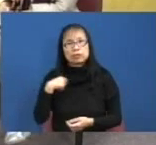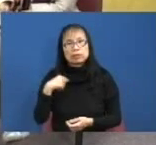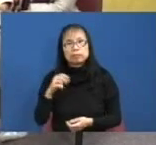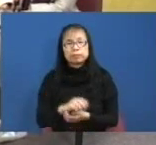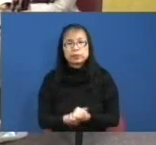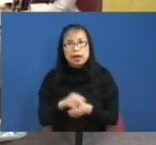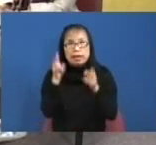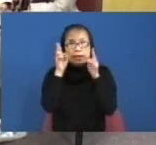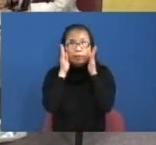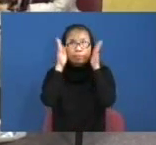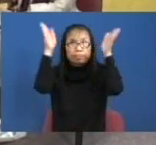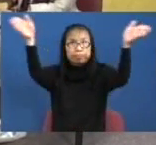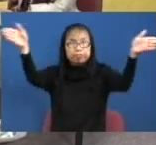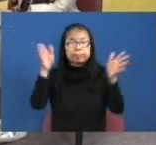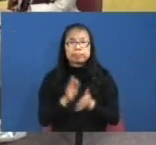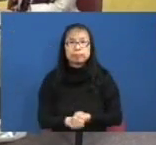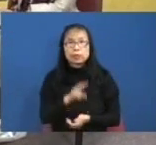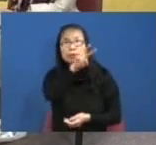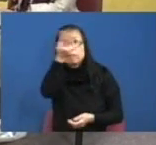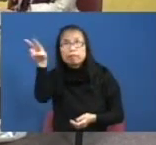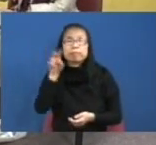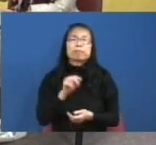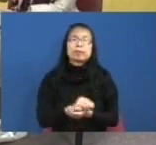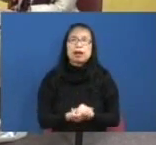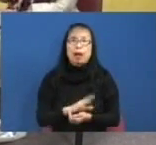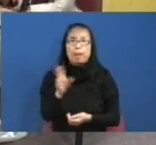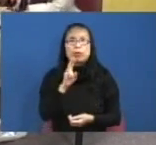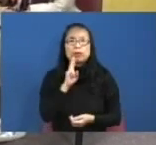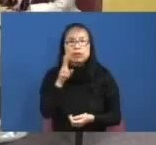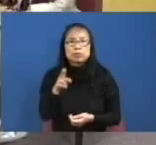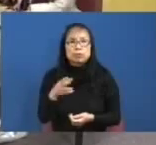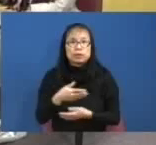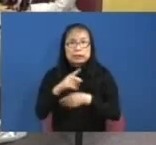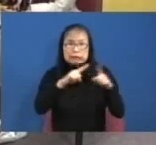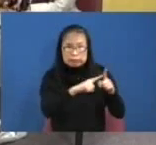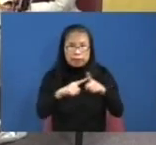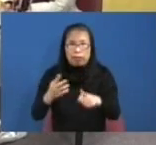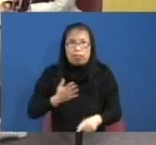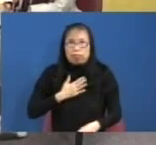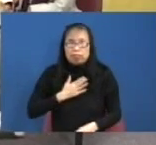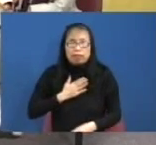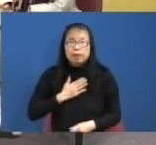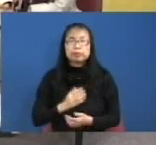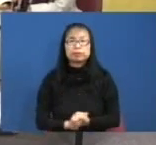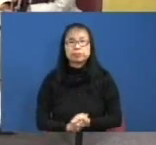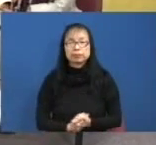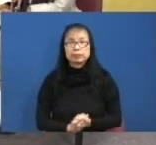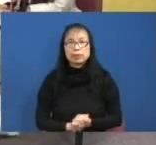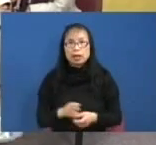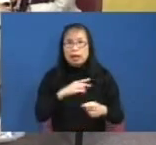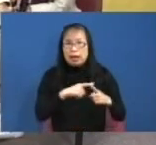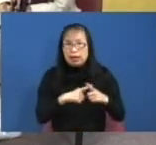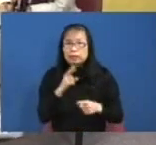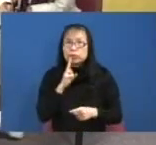睇， 宏觀去睇呢件事咯。 同埋係唔係話即係你令到佢恐慌？ 冇錯， 係啦，減到佢恐慌。 最緊要呢一樣，令到市民